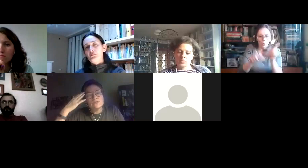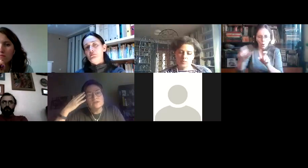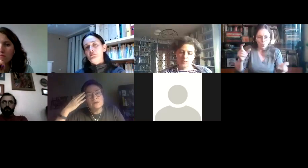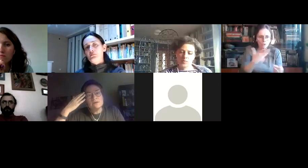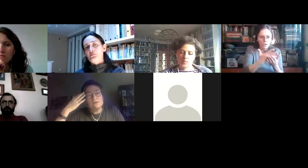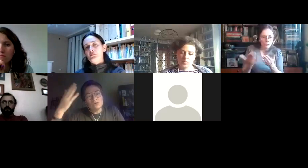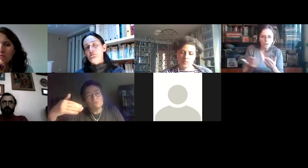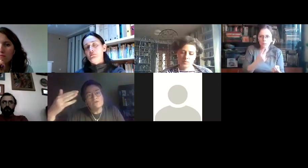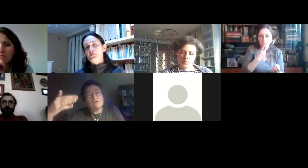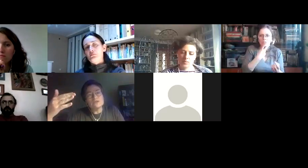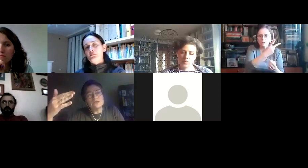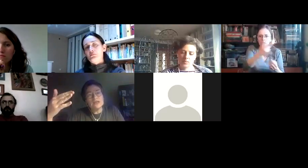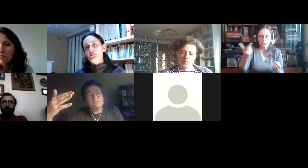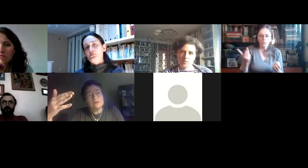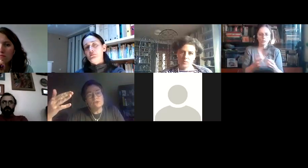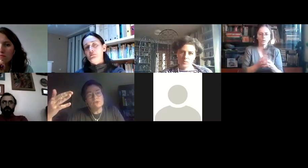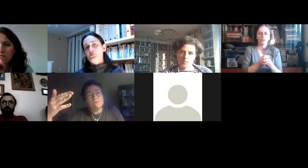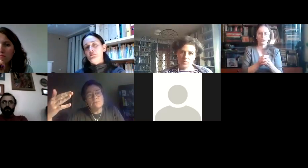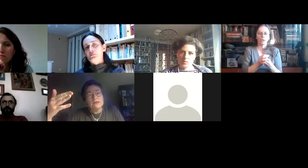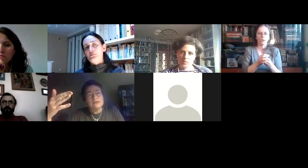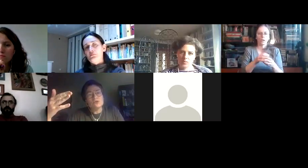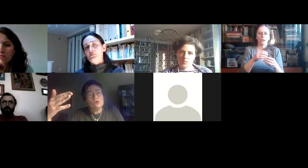то есть, и вот мой вопрос скорее был о